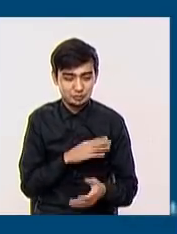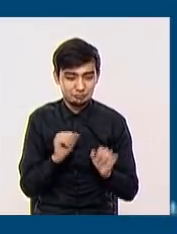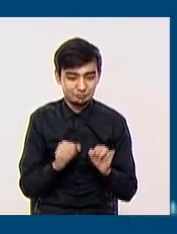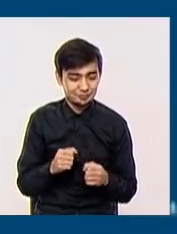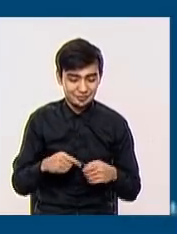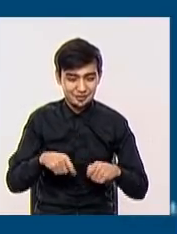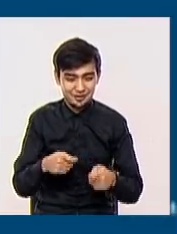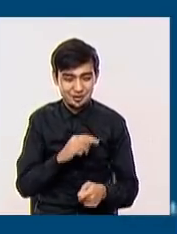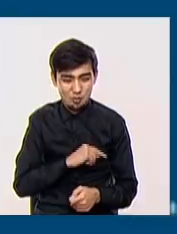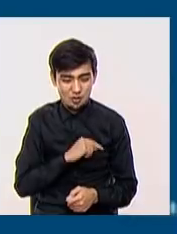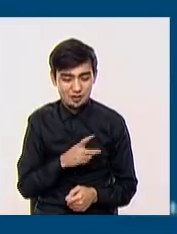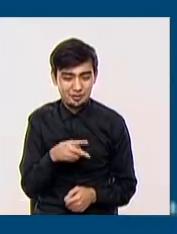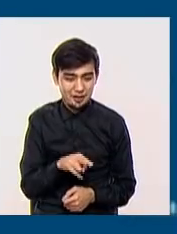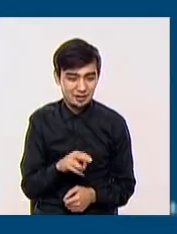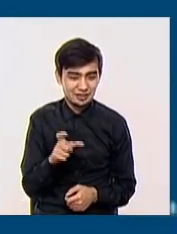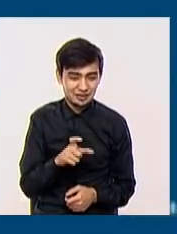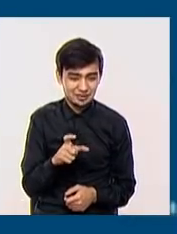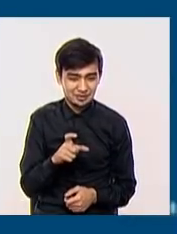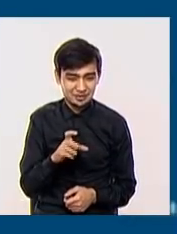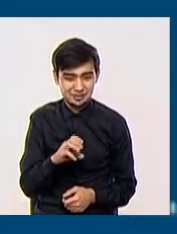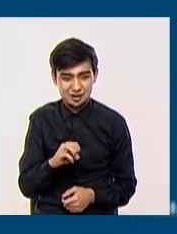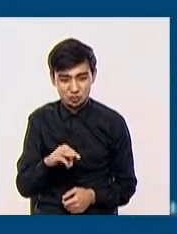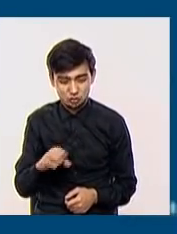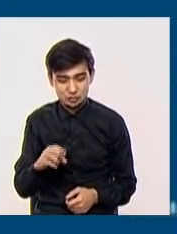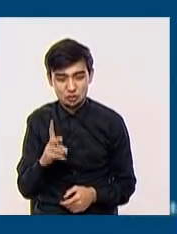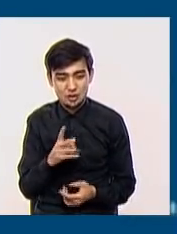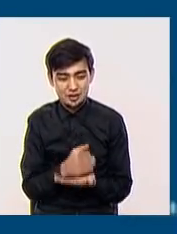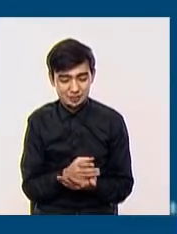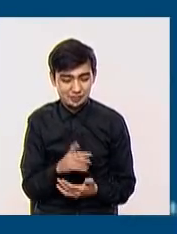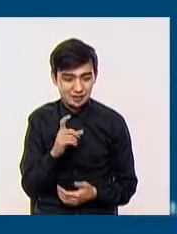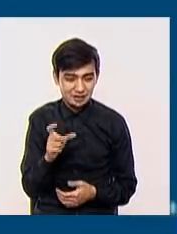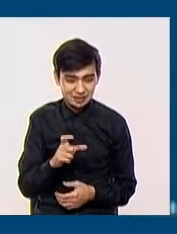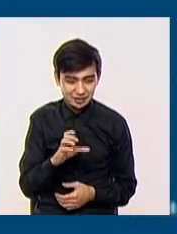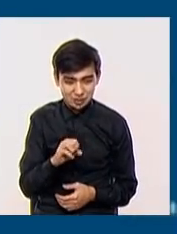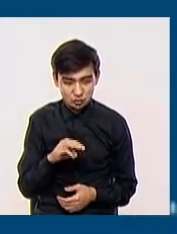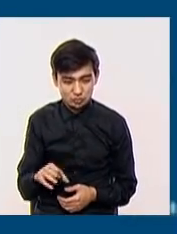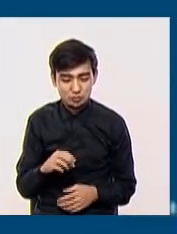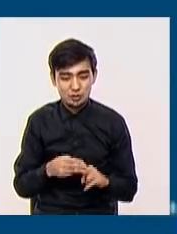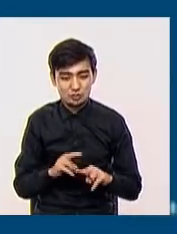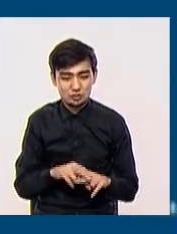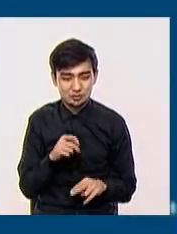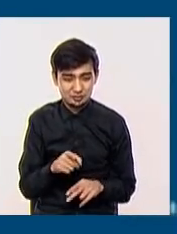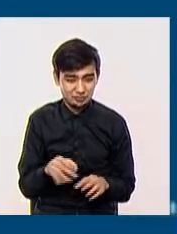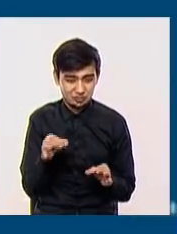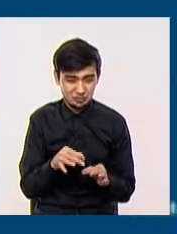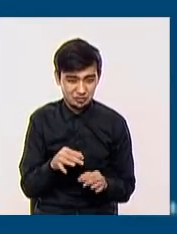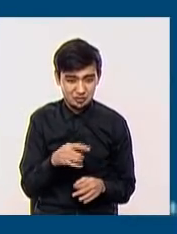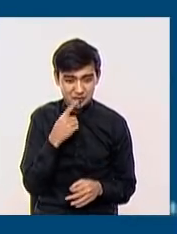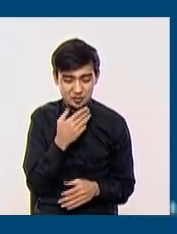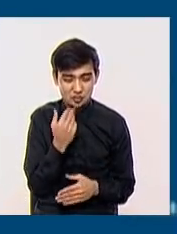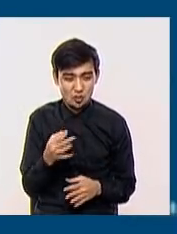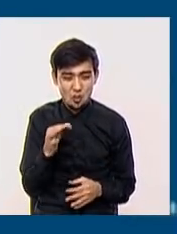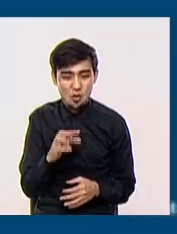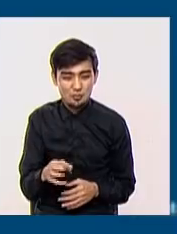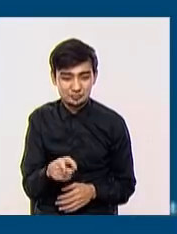возможность работать для граждан, имеющим синий статус, потому что это, в принципе, не говорит об